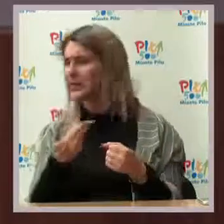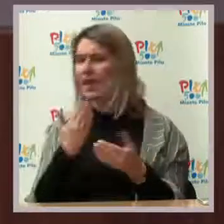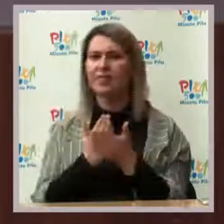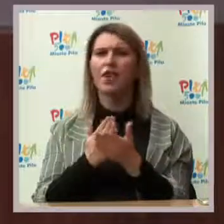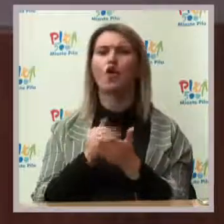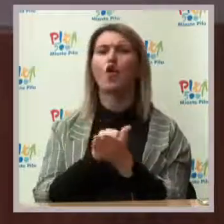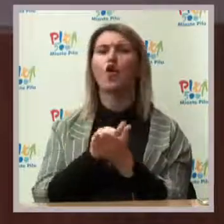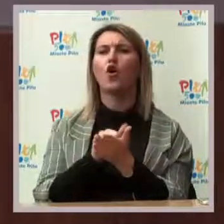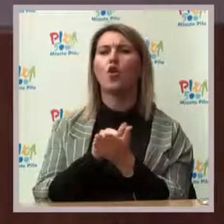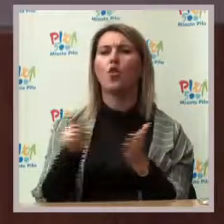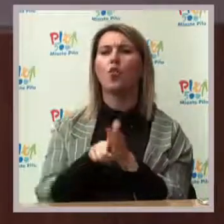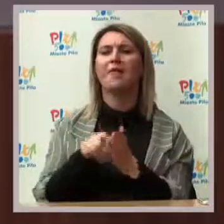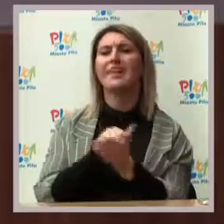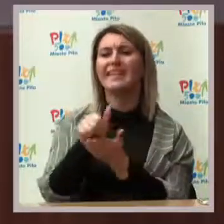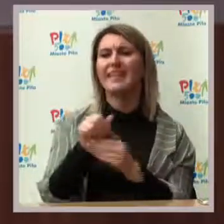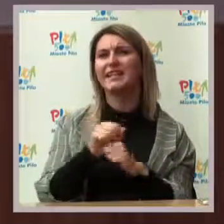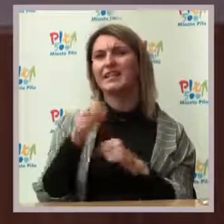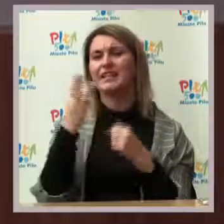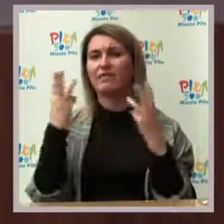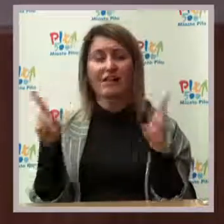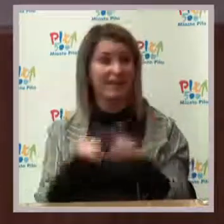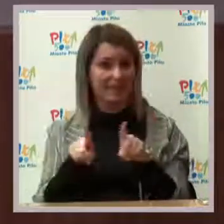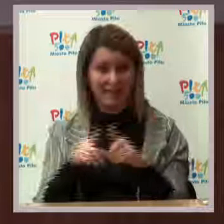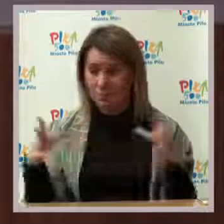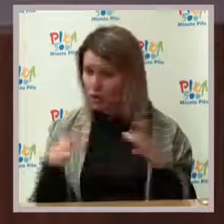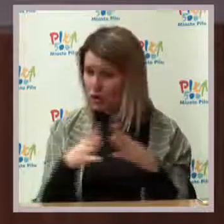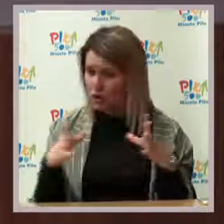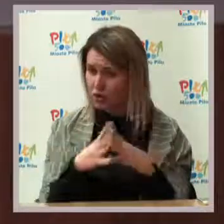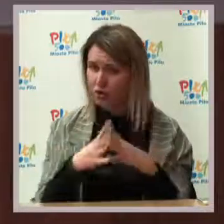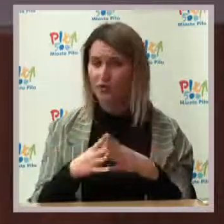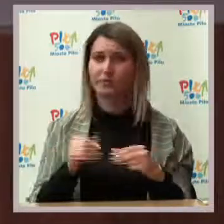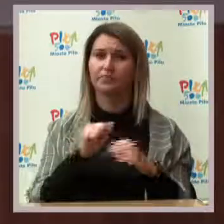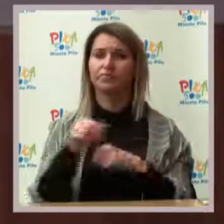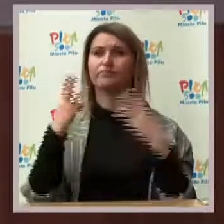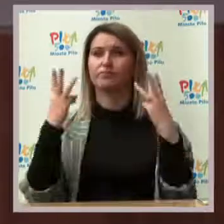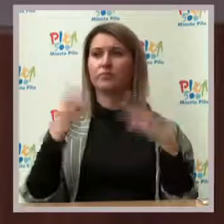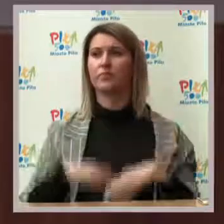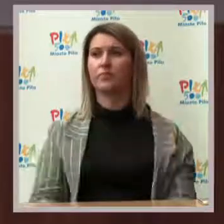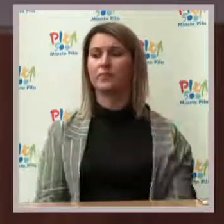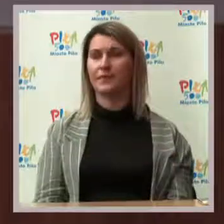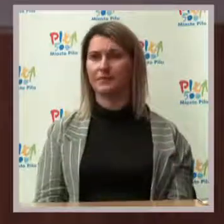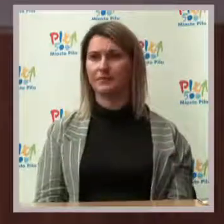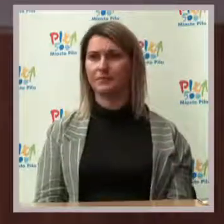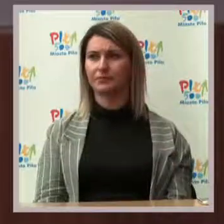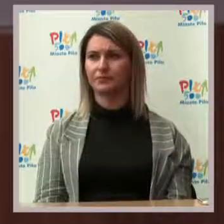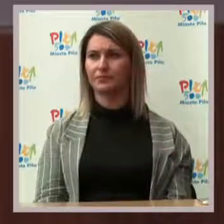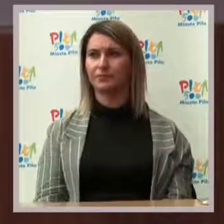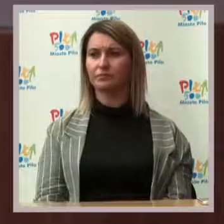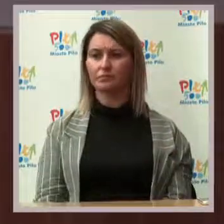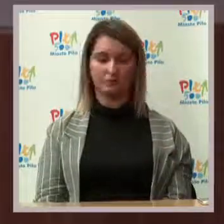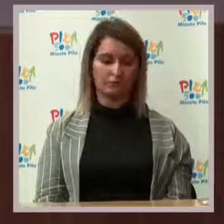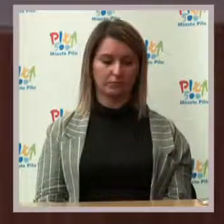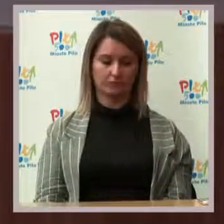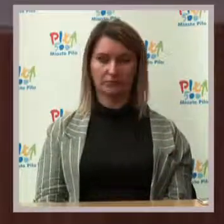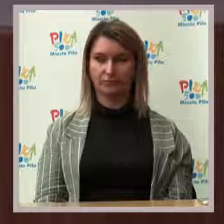trochę zapominając o 10, myślę, że czynimy krzywdę wielu przedsiębiorcom, bo